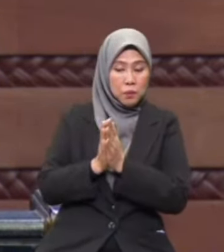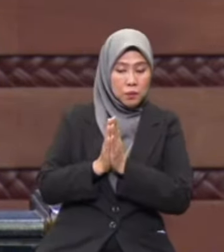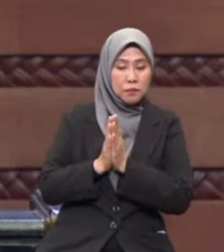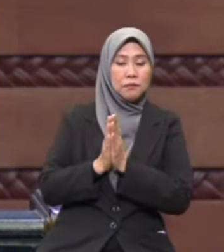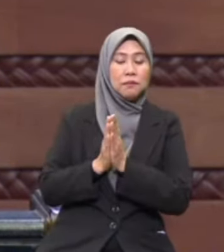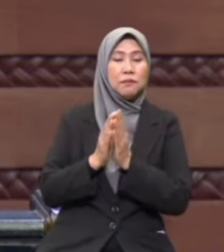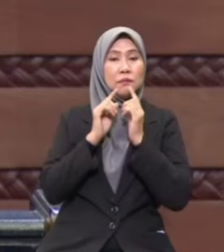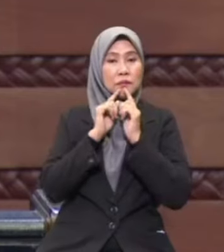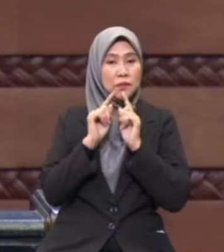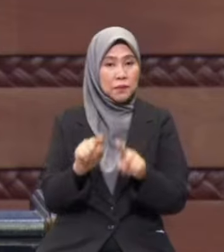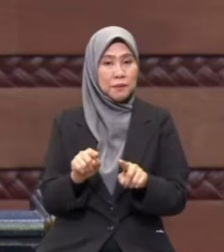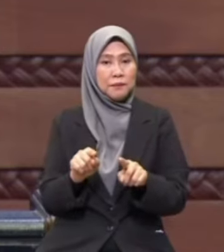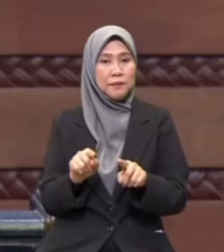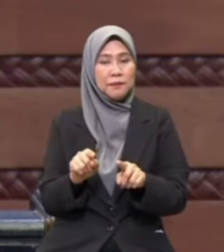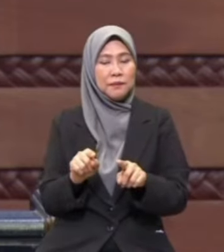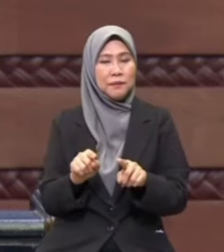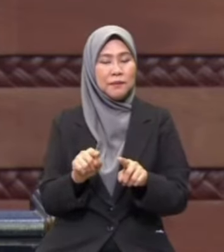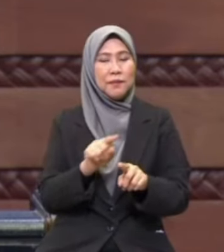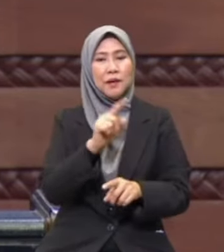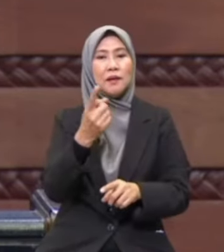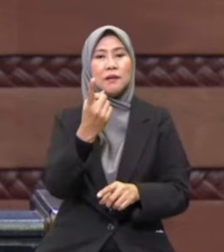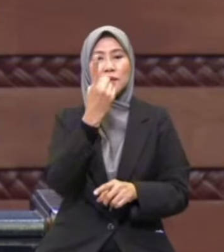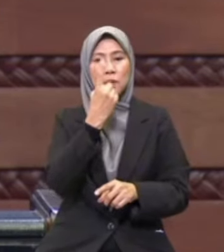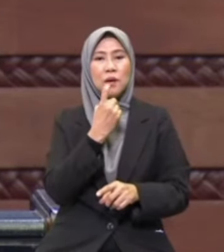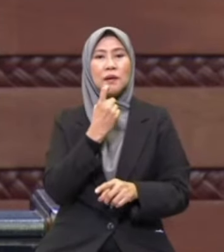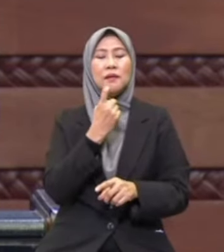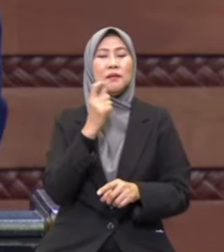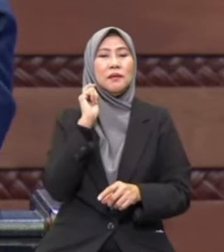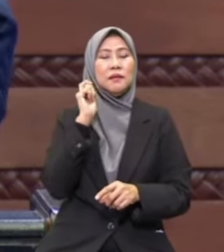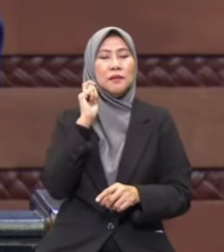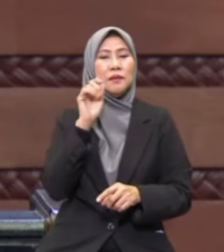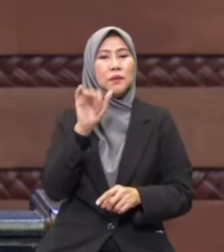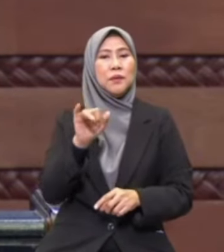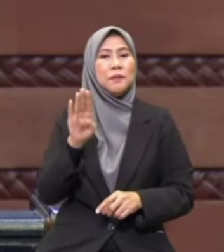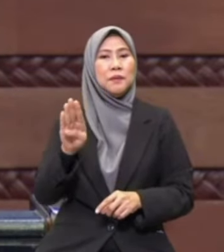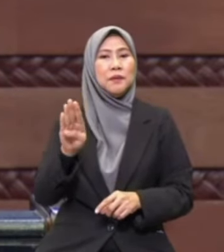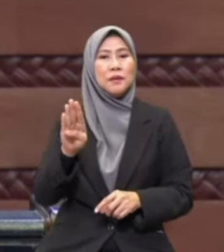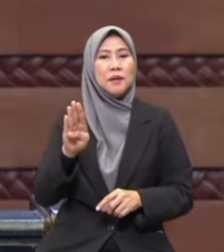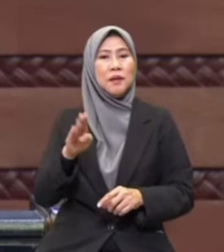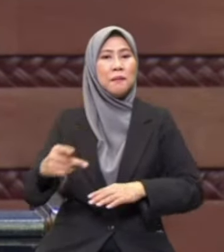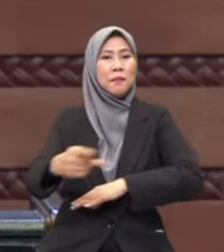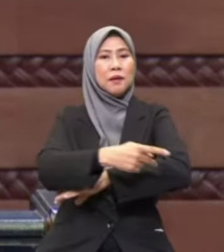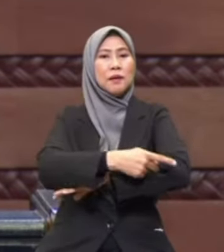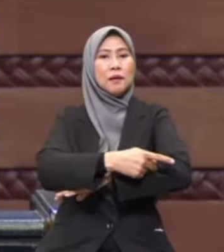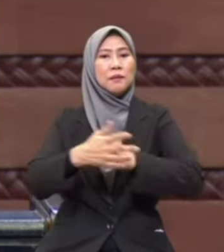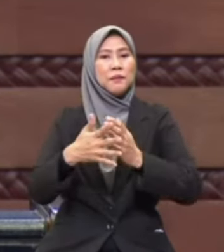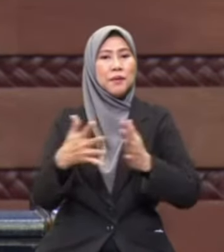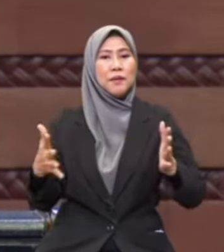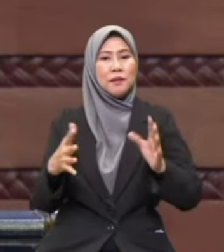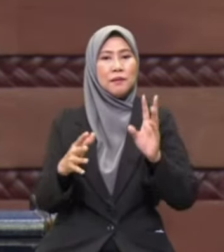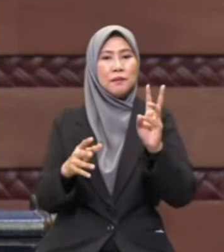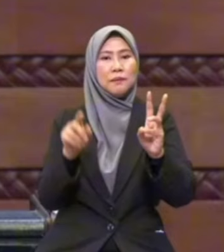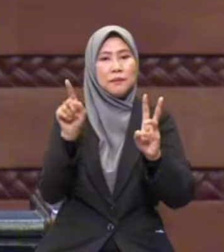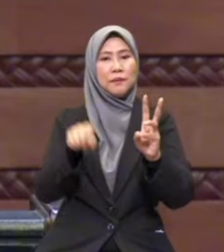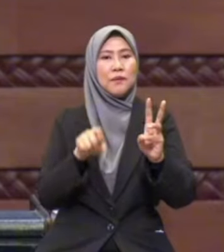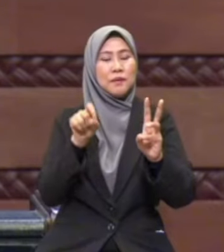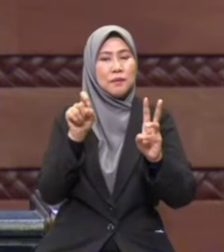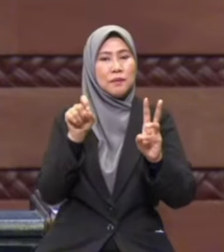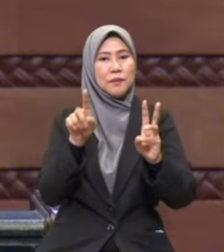menjawabkali soal daripada yang berhormat Padang besar pada 6 November